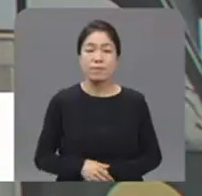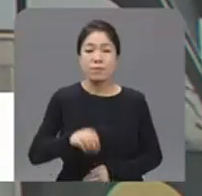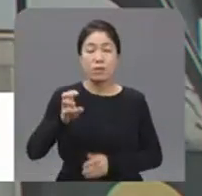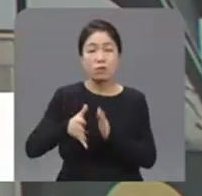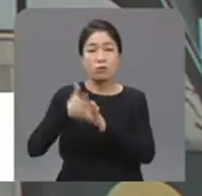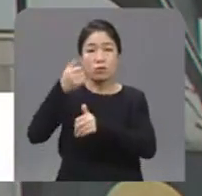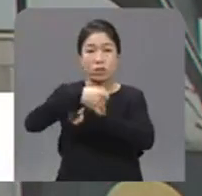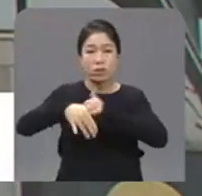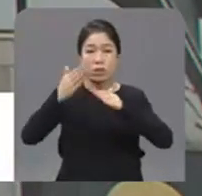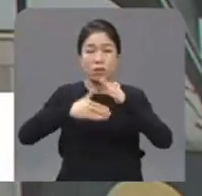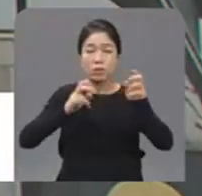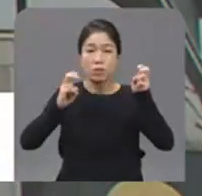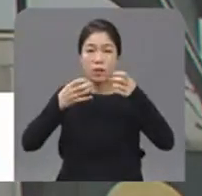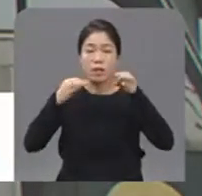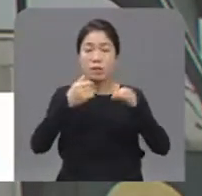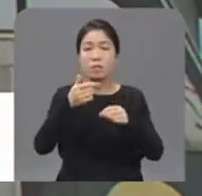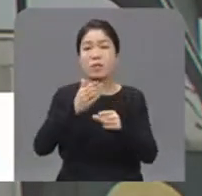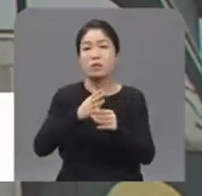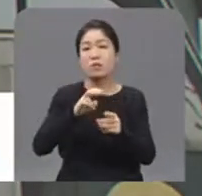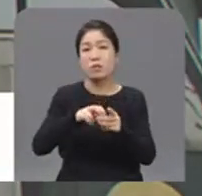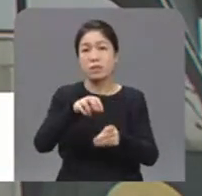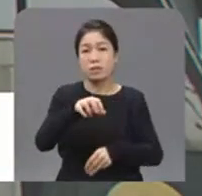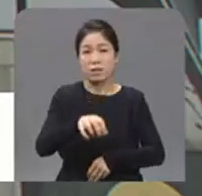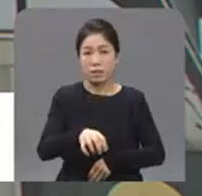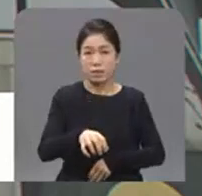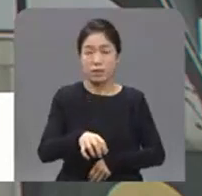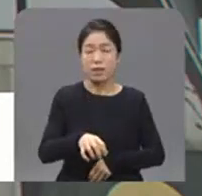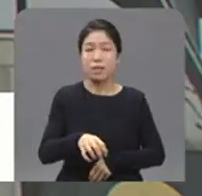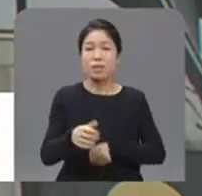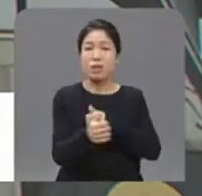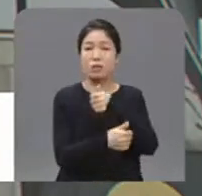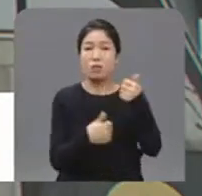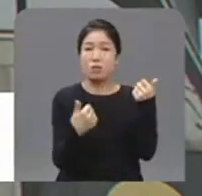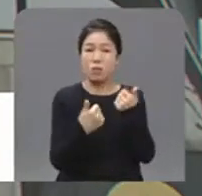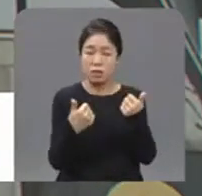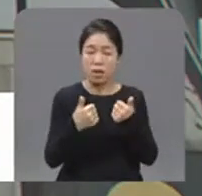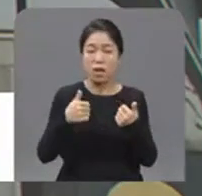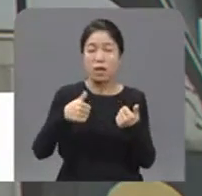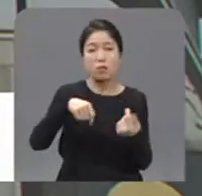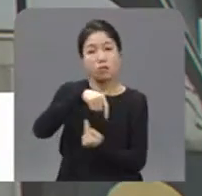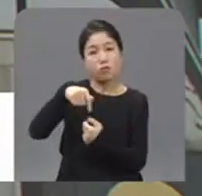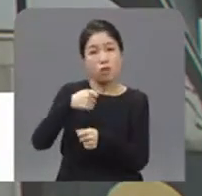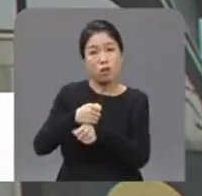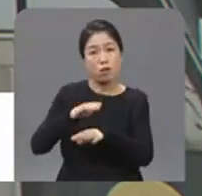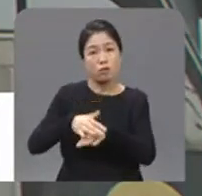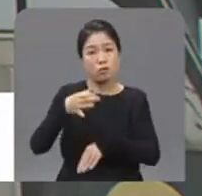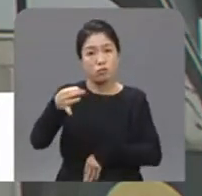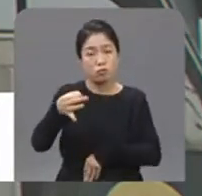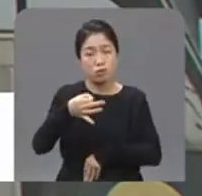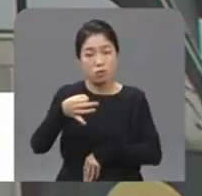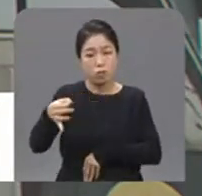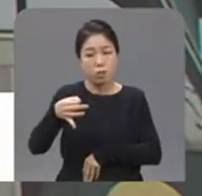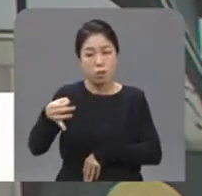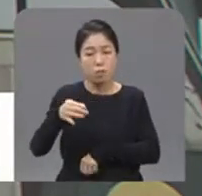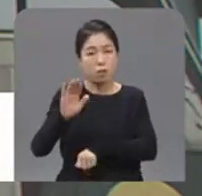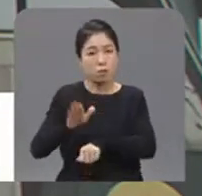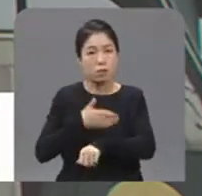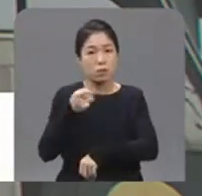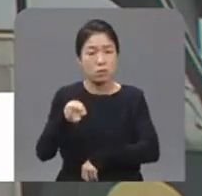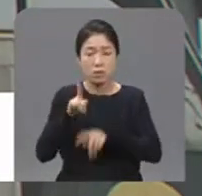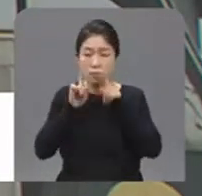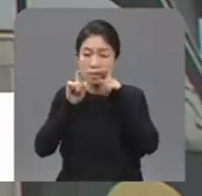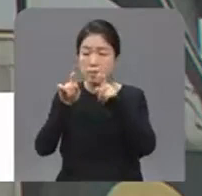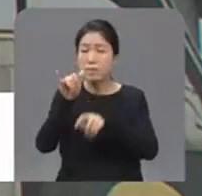광주시 산하 공기업인 김대중 컨벤션센터에서 위원회를 운영하면서 수당이 부적절하게 지급됐다는 의혹이